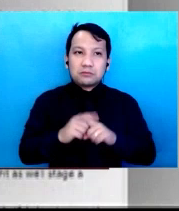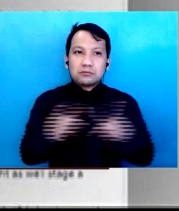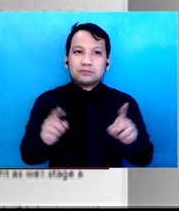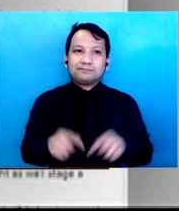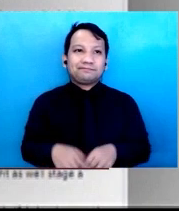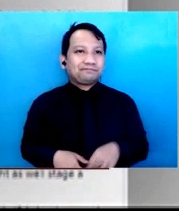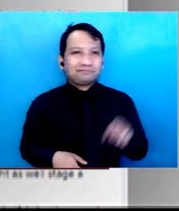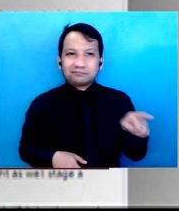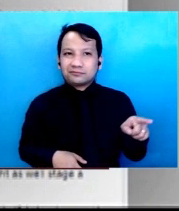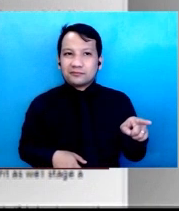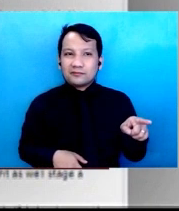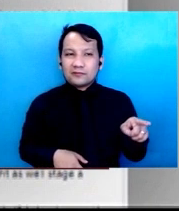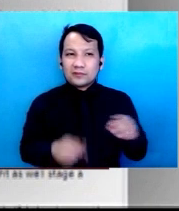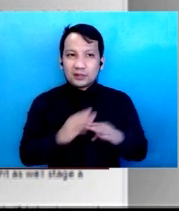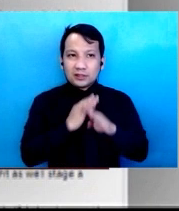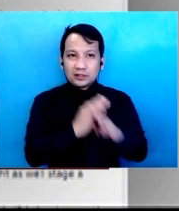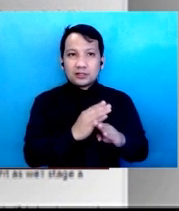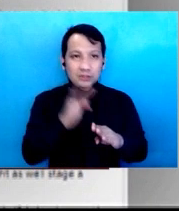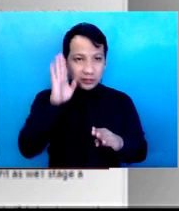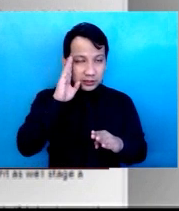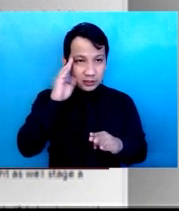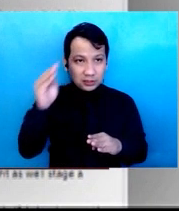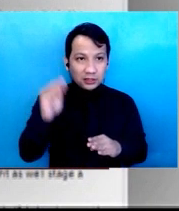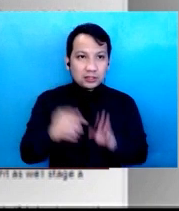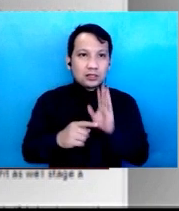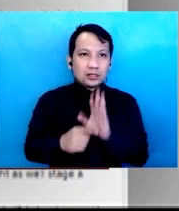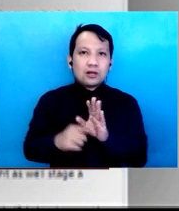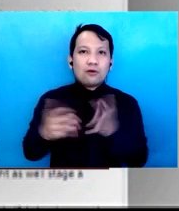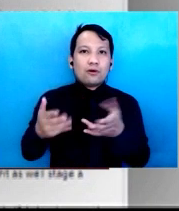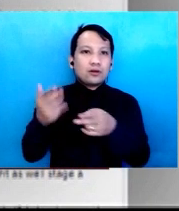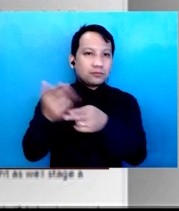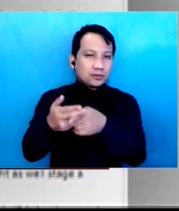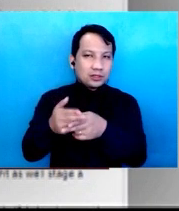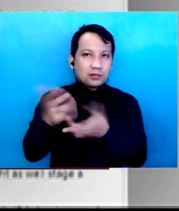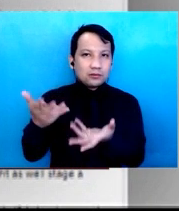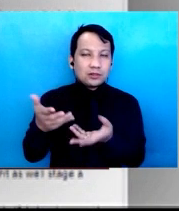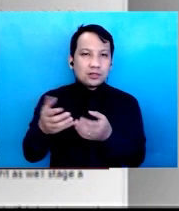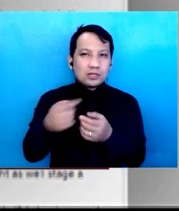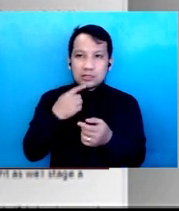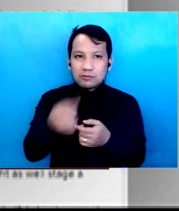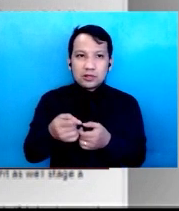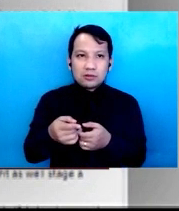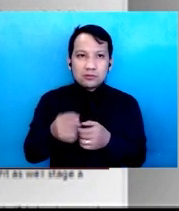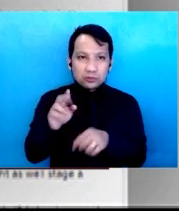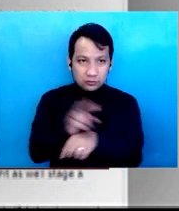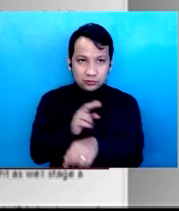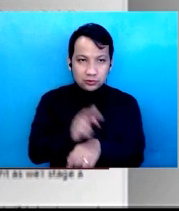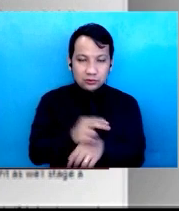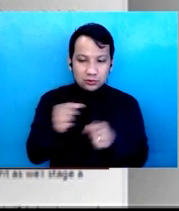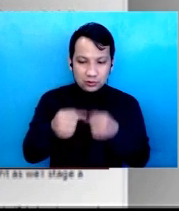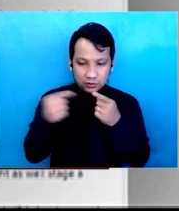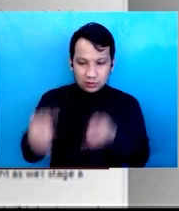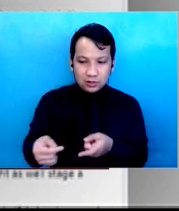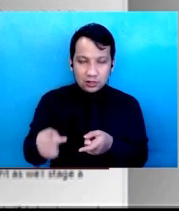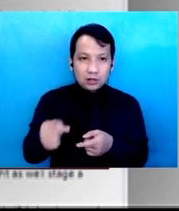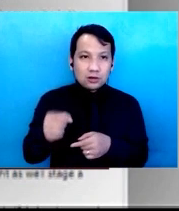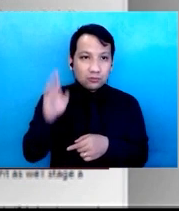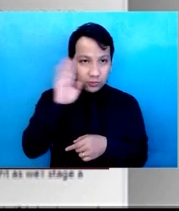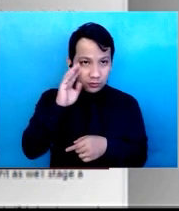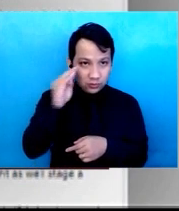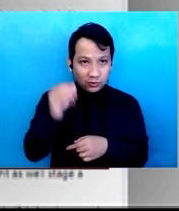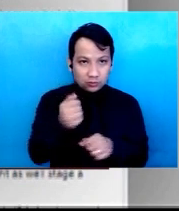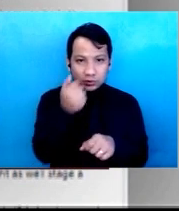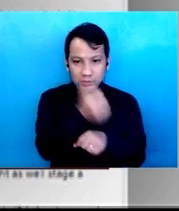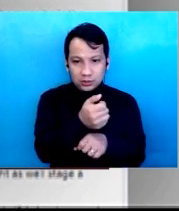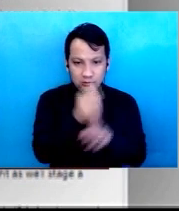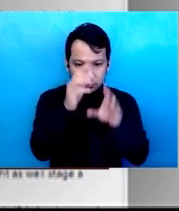hindi raw makadepensa si BBM dahil hindi siya pinangalanan. At malamang daw ay gagamitin ng mga kalaban ni Bongbong ang mga tirada ng